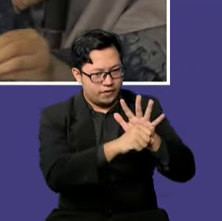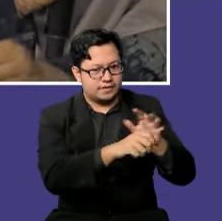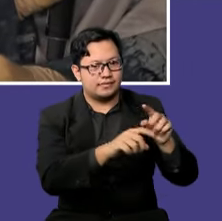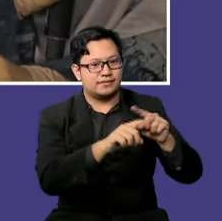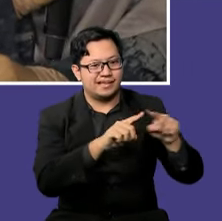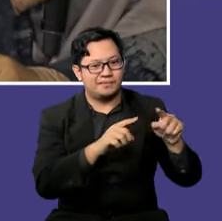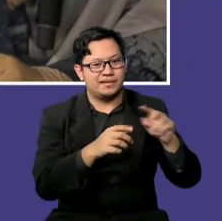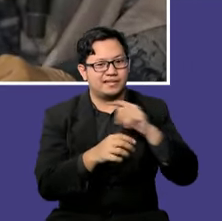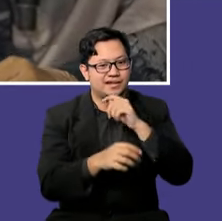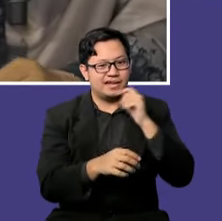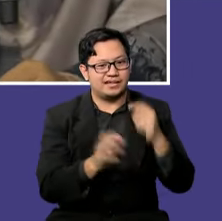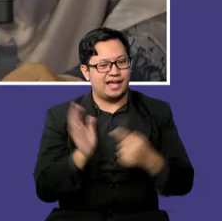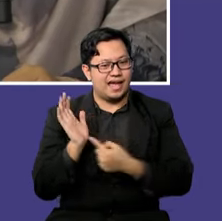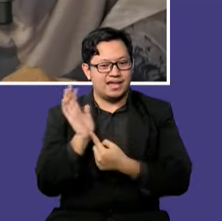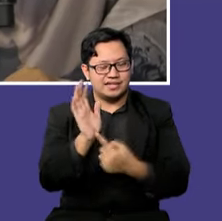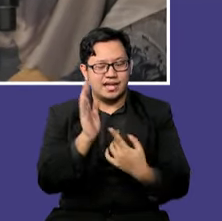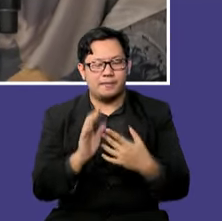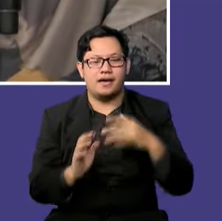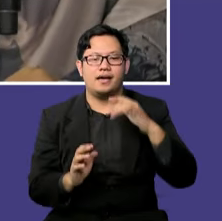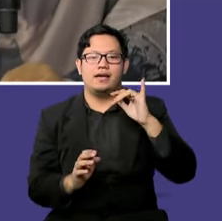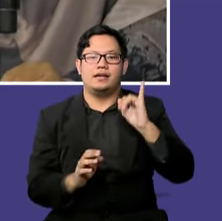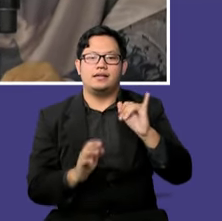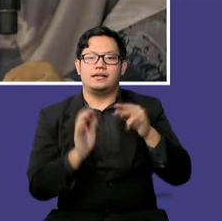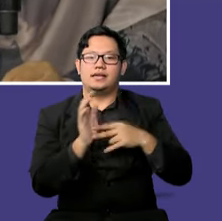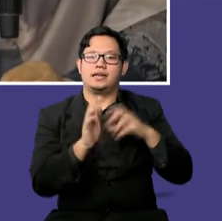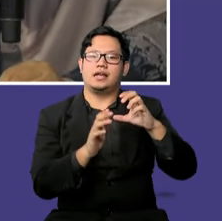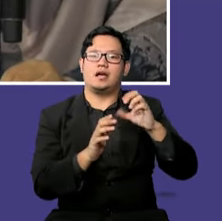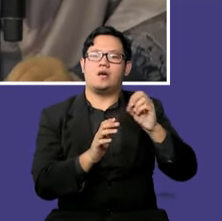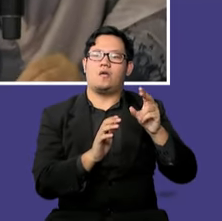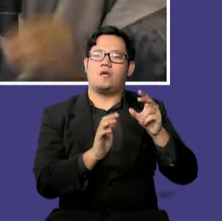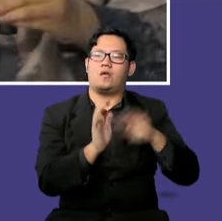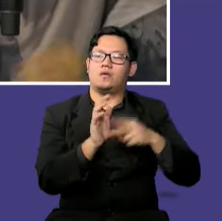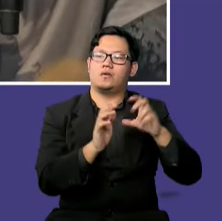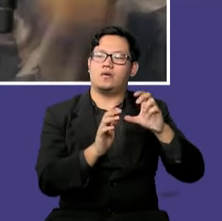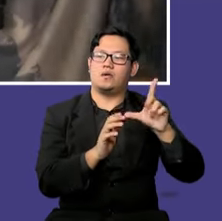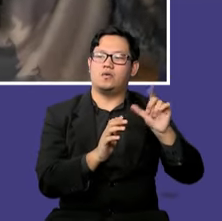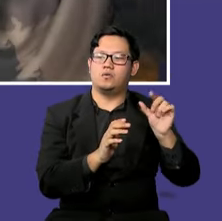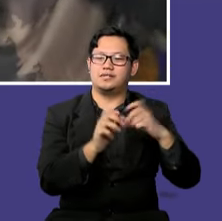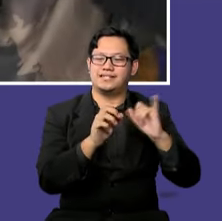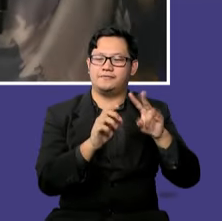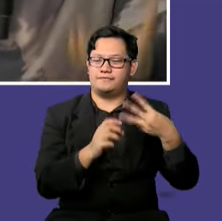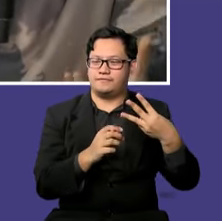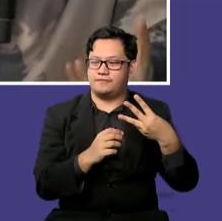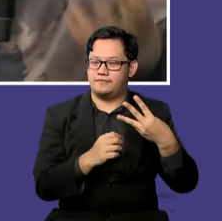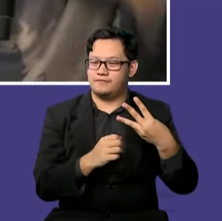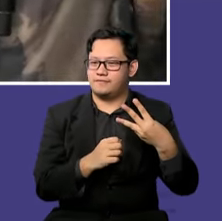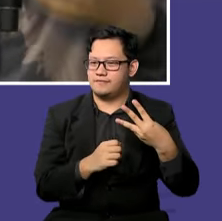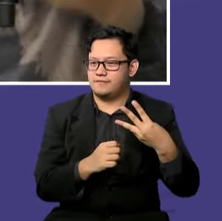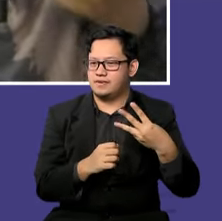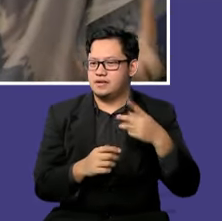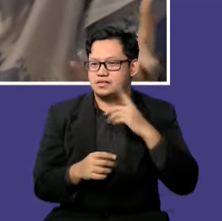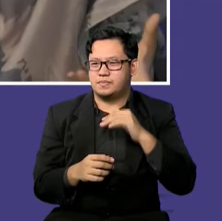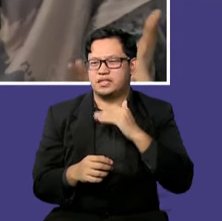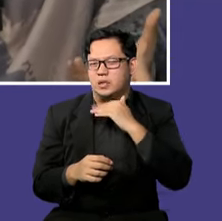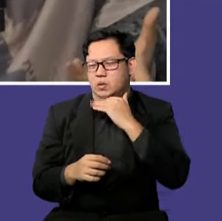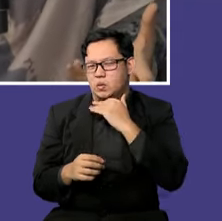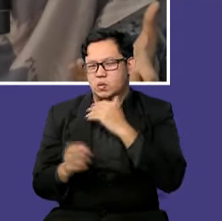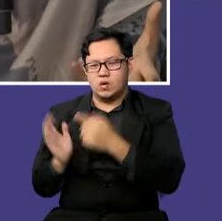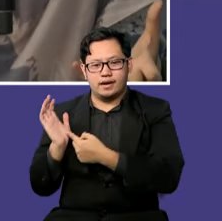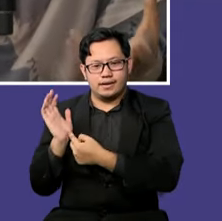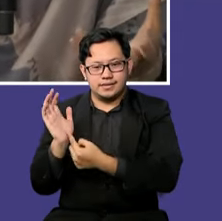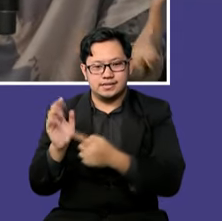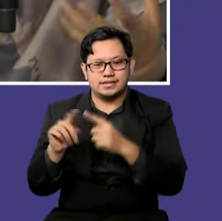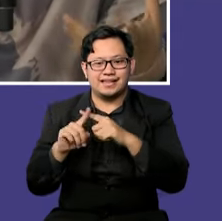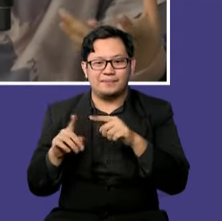inkonklusif Jadi dia sudah diperiksa tinggal nunggu betul ya sebetulnya tinggal nunggu atau sudah keluar lebih hasilnya inkonklusif